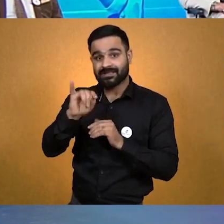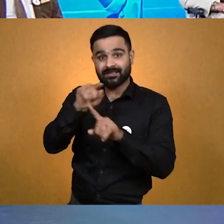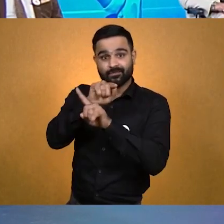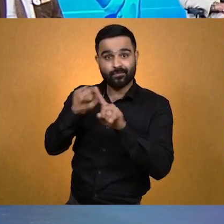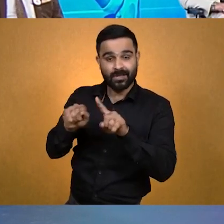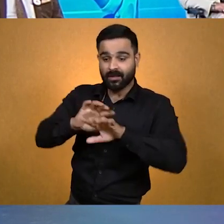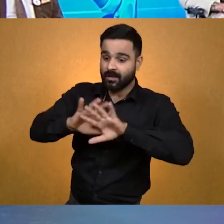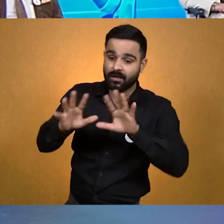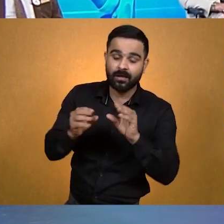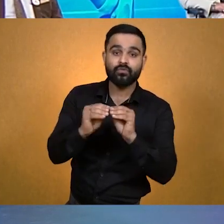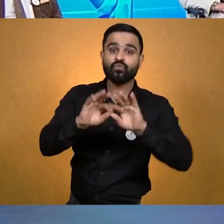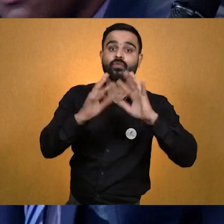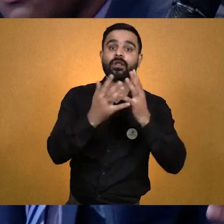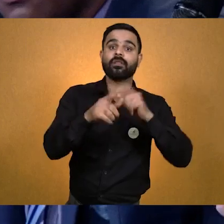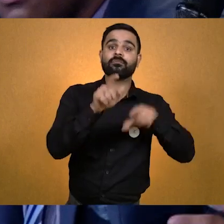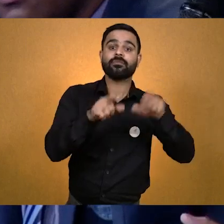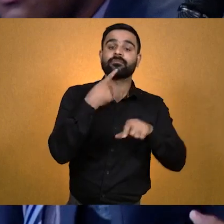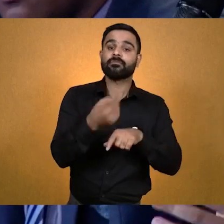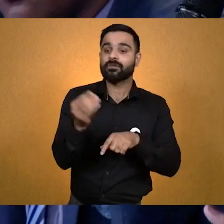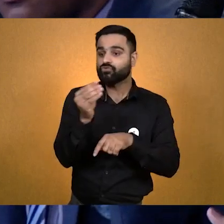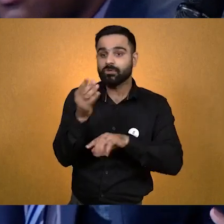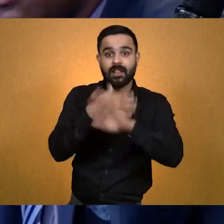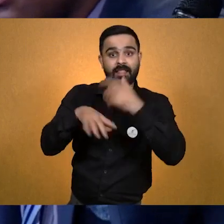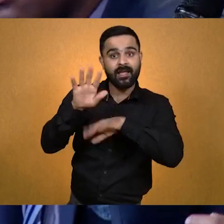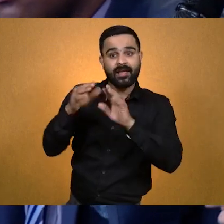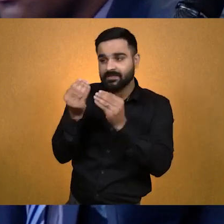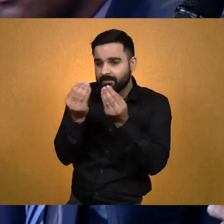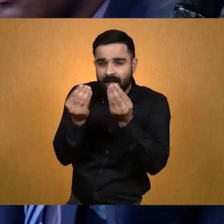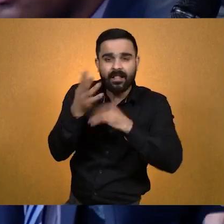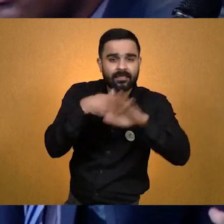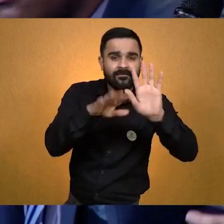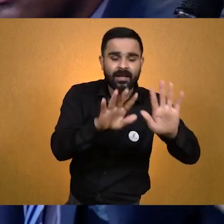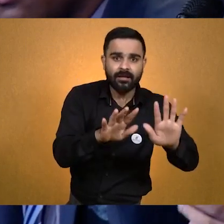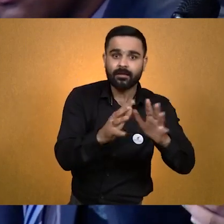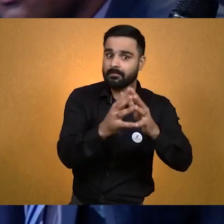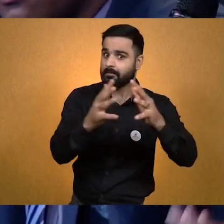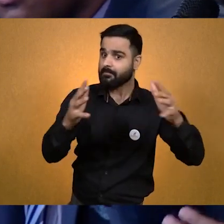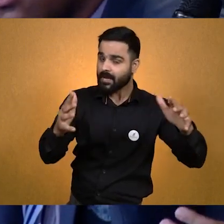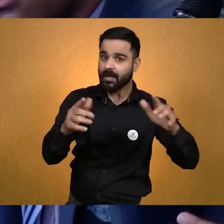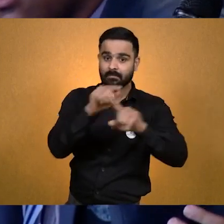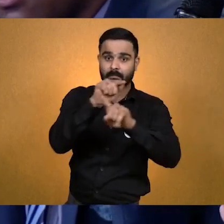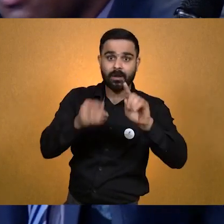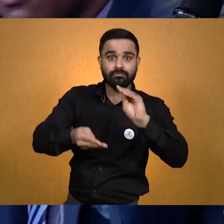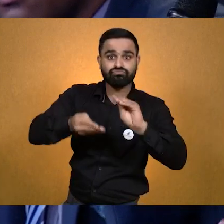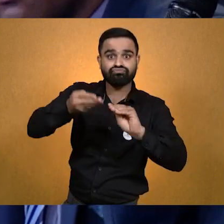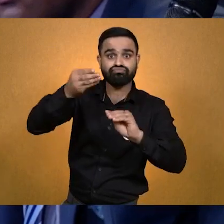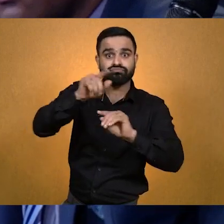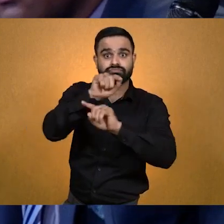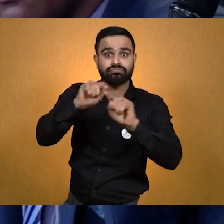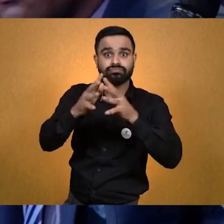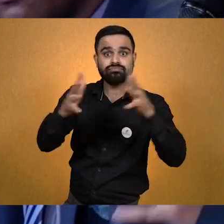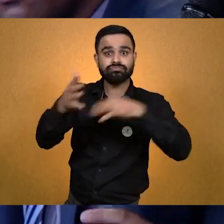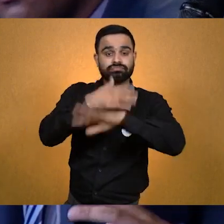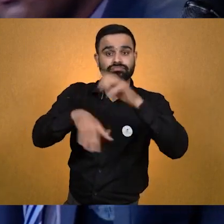16% of the entire world population has some sort of disability. So when there's such a large percentage of people